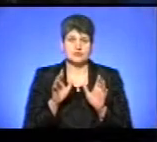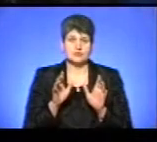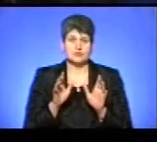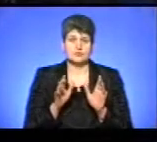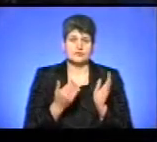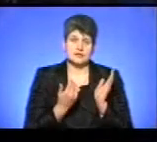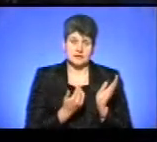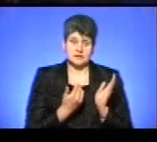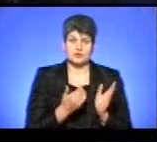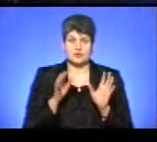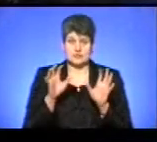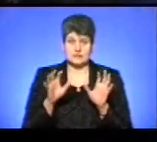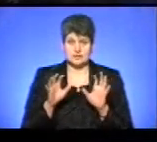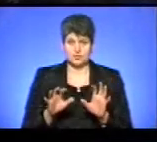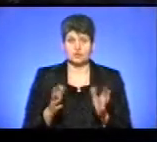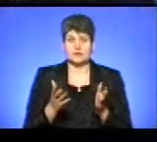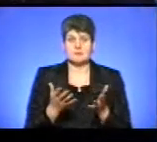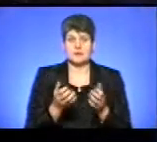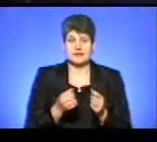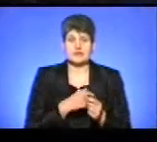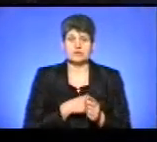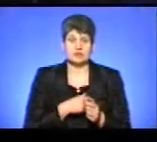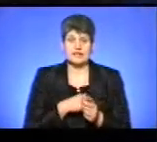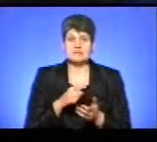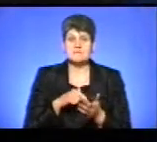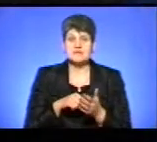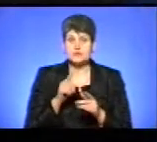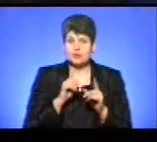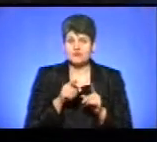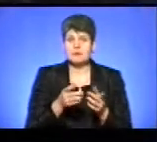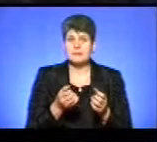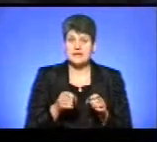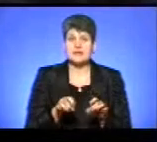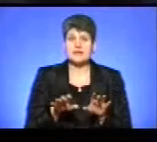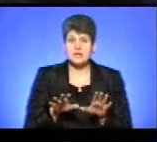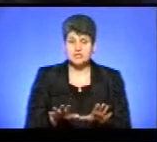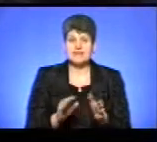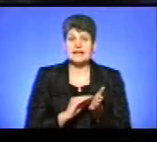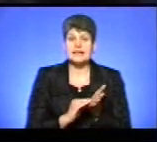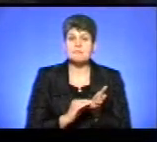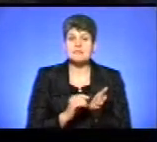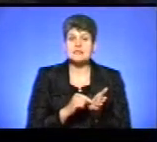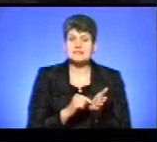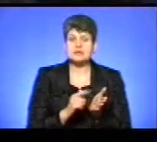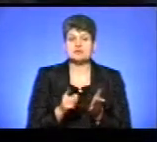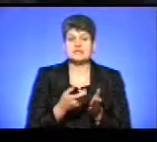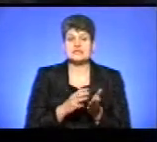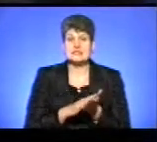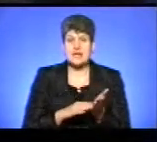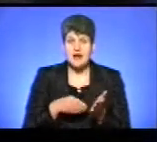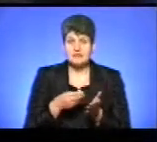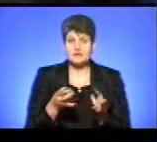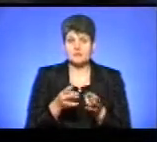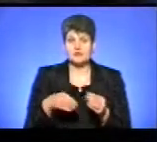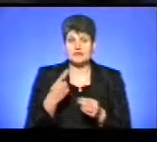тобто їхнього чинного статуту, який прийнятий депутатами міської ради, вони прийняли рішення, де написано, що подібні заявки мають подаватися